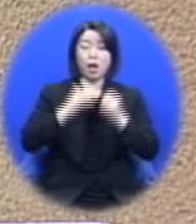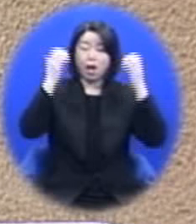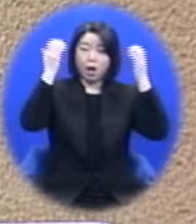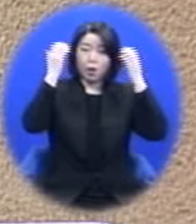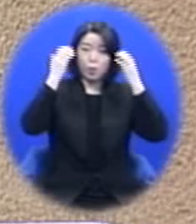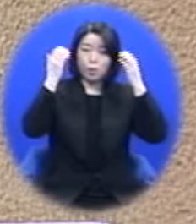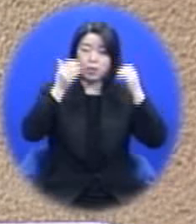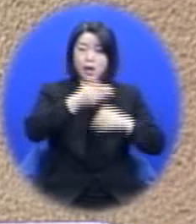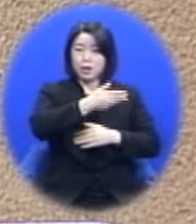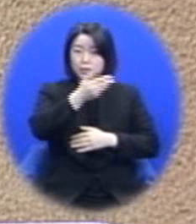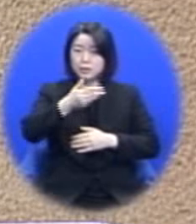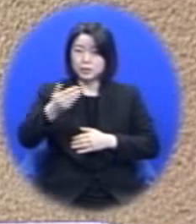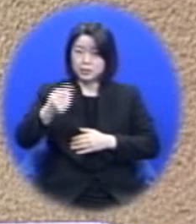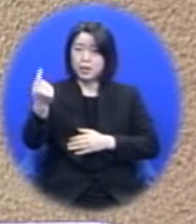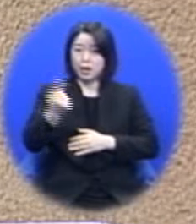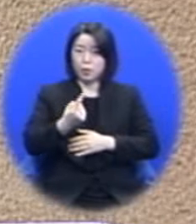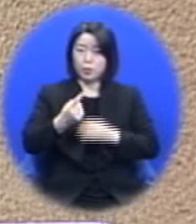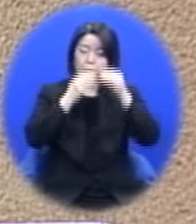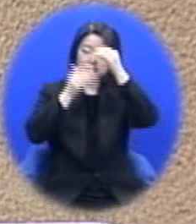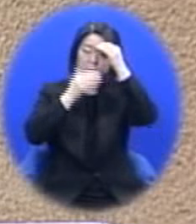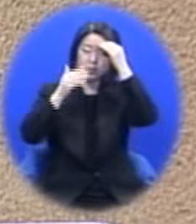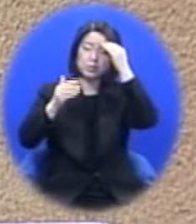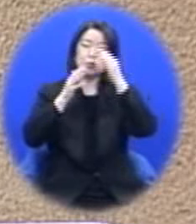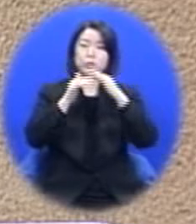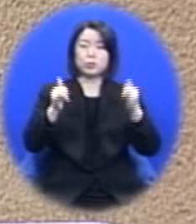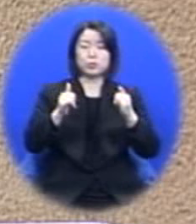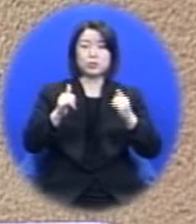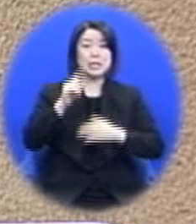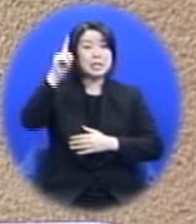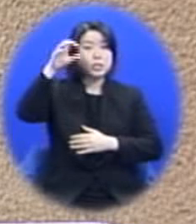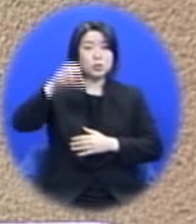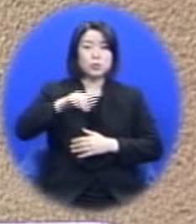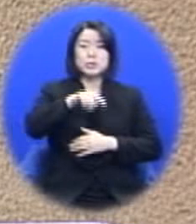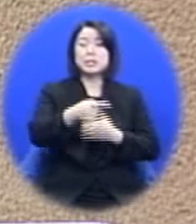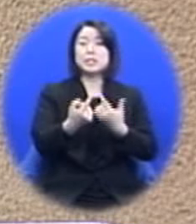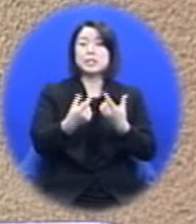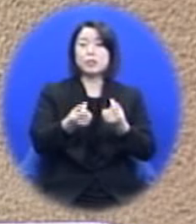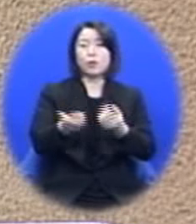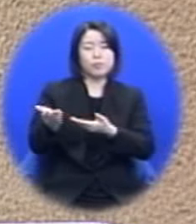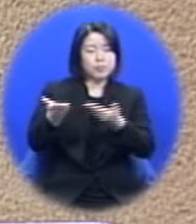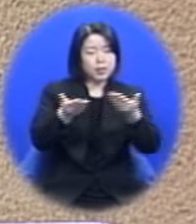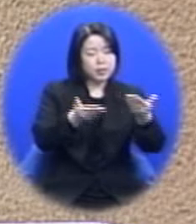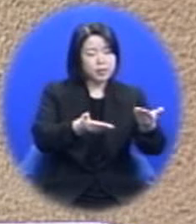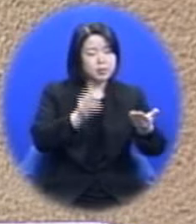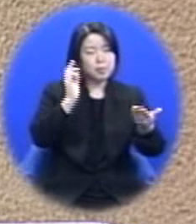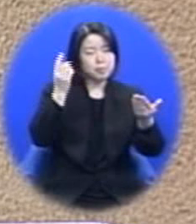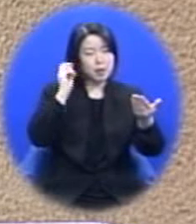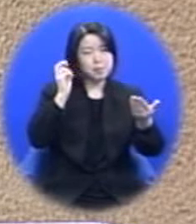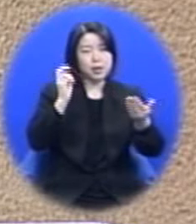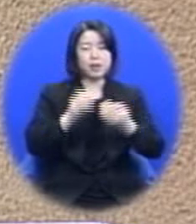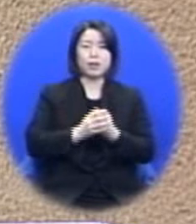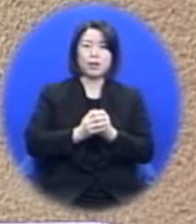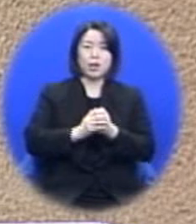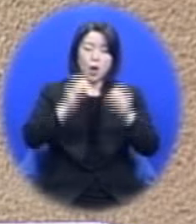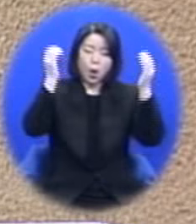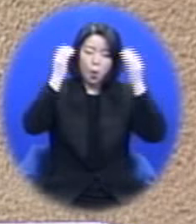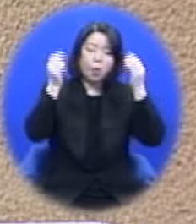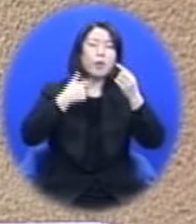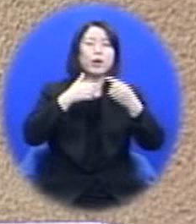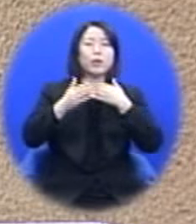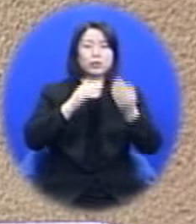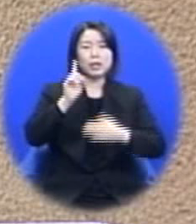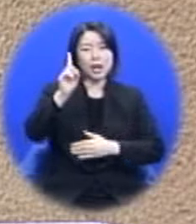고난을 거친 성도는요, 천국에서 이런 대접을 받겠구나. 고난을 겪었다는 거 하나